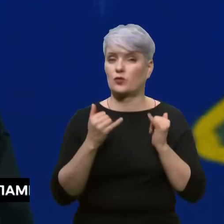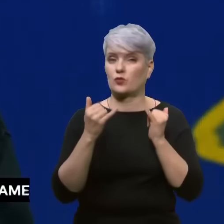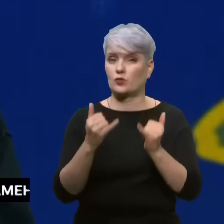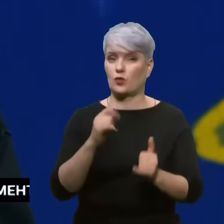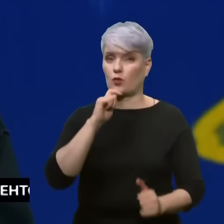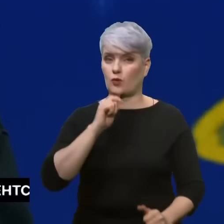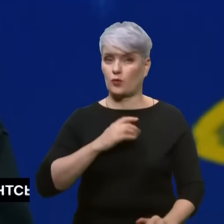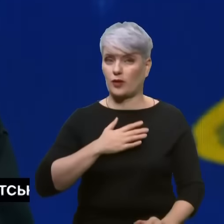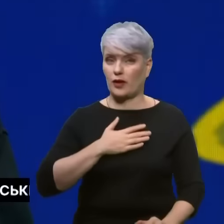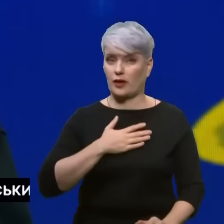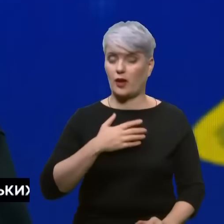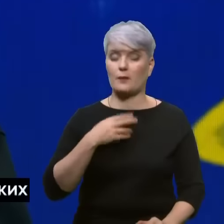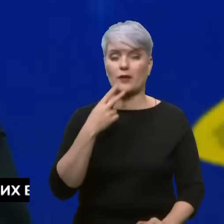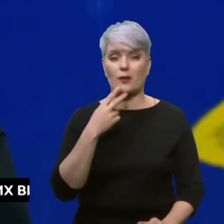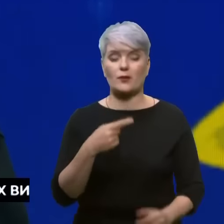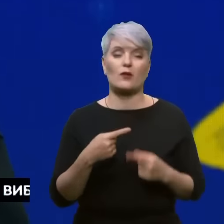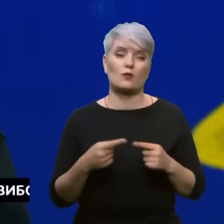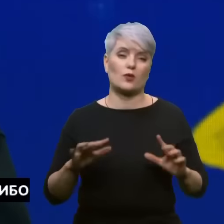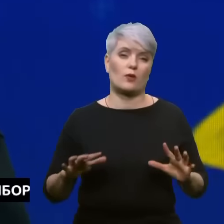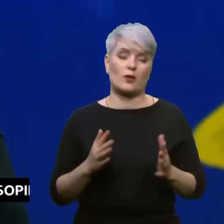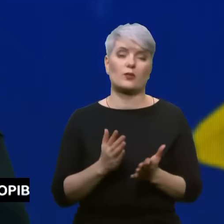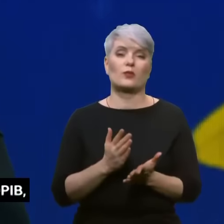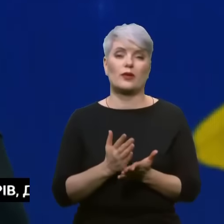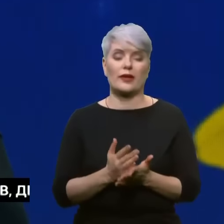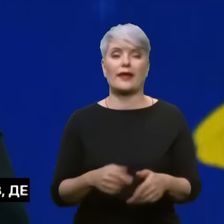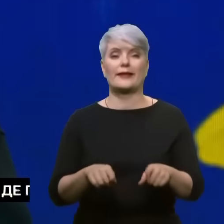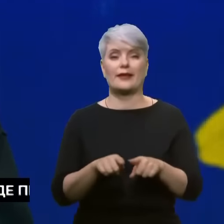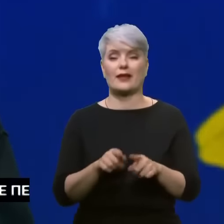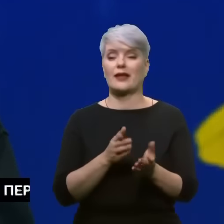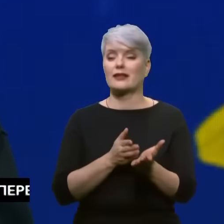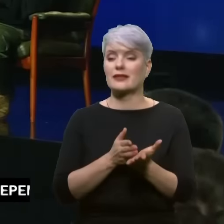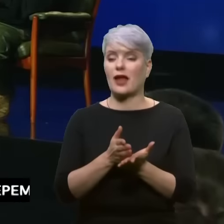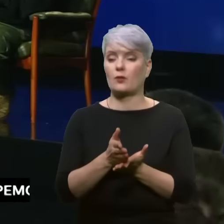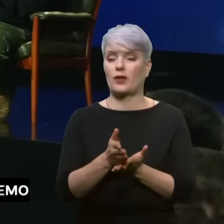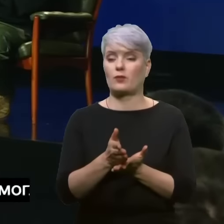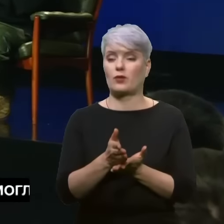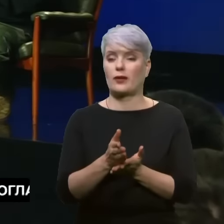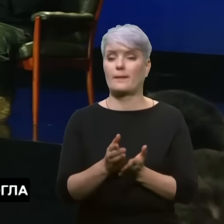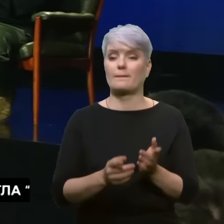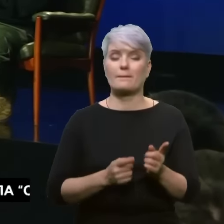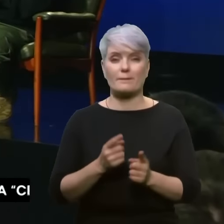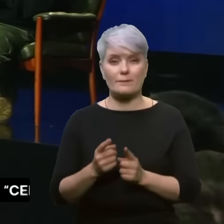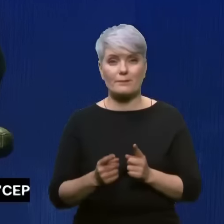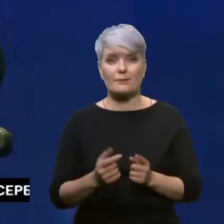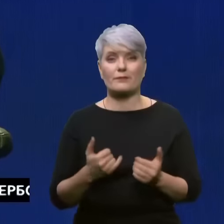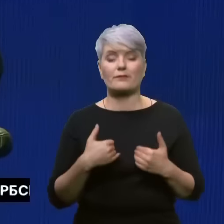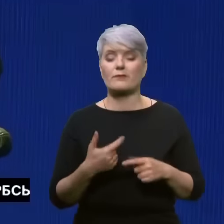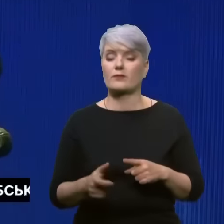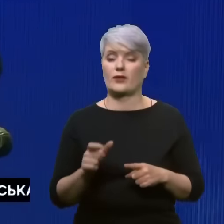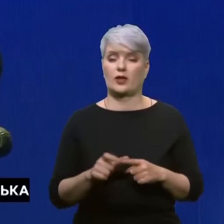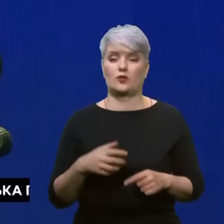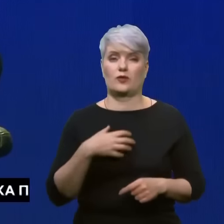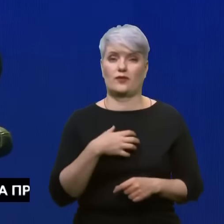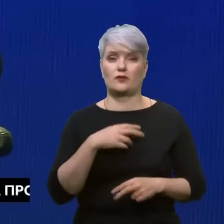в будь-якому випадку є такий напрямок. Тобто почав він змінюватись. Для нас це дуже важливо.